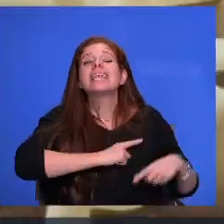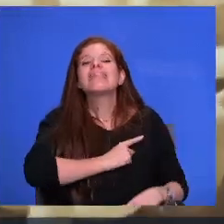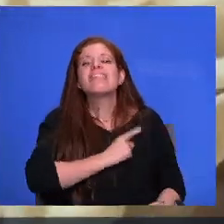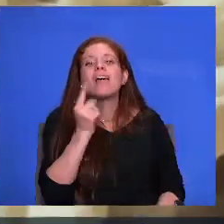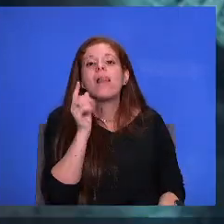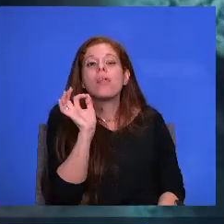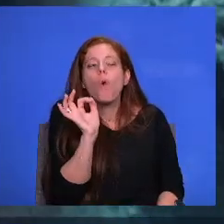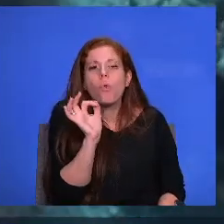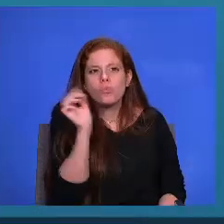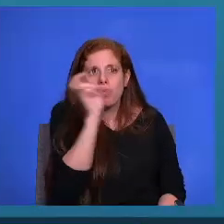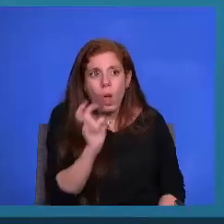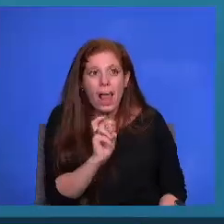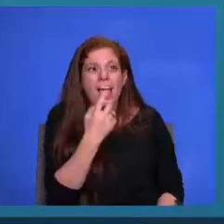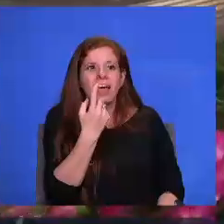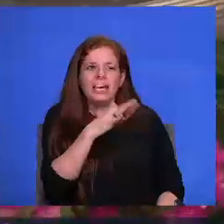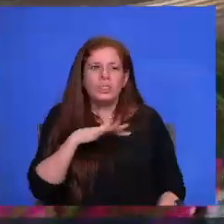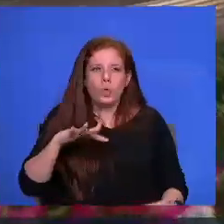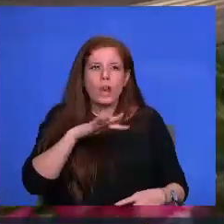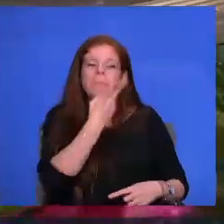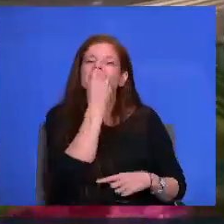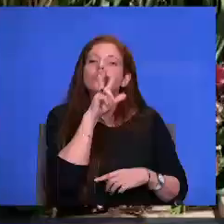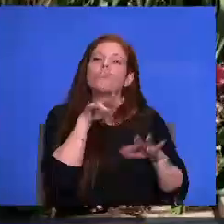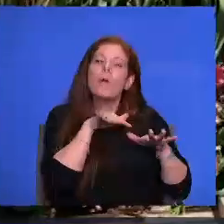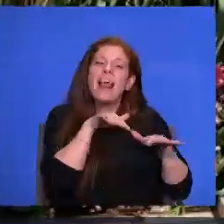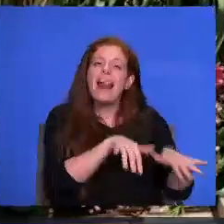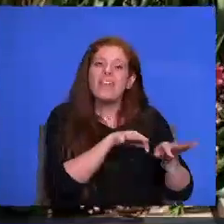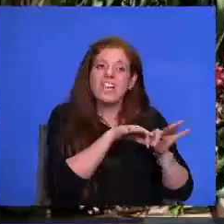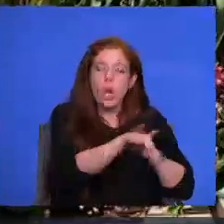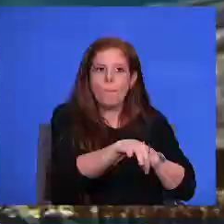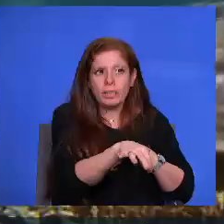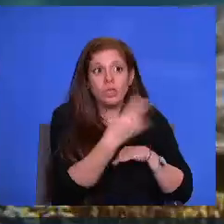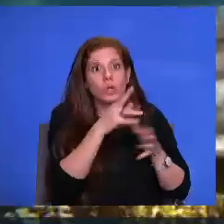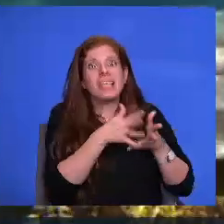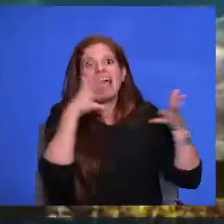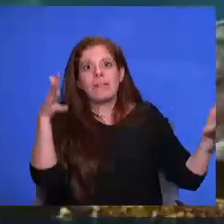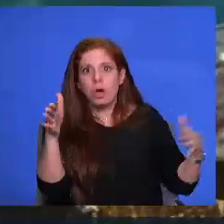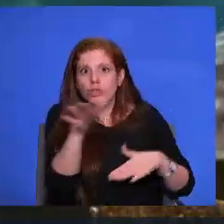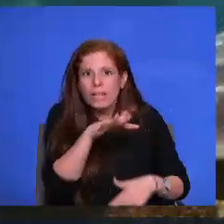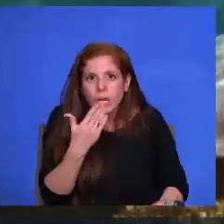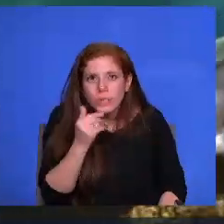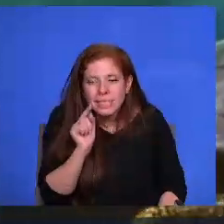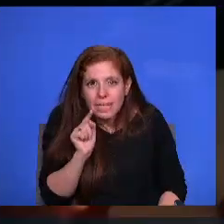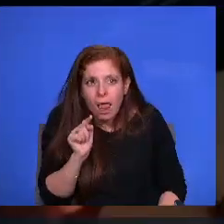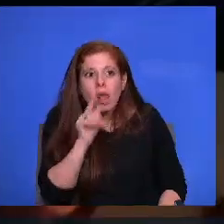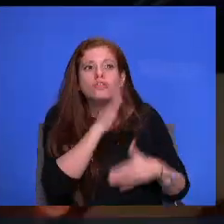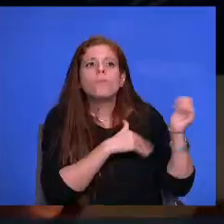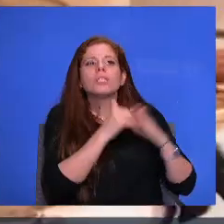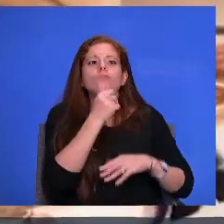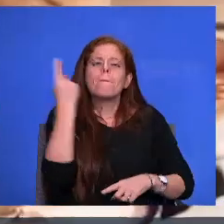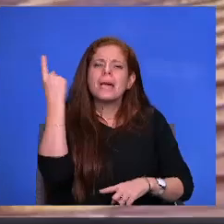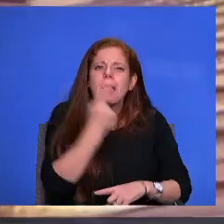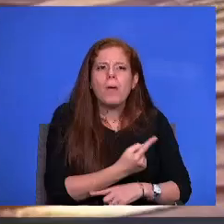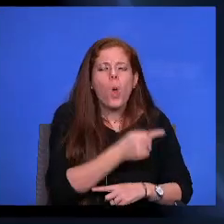האדום, 28,000 קילומטר רבוע, שזה יותר גדול משטחה של מדינת ישראל, שבונים שם בתי מלון, איים